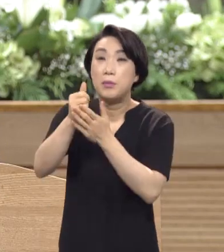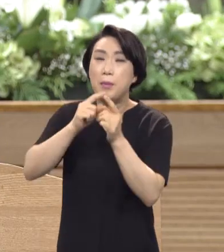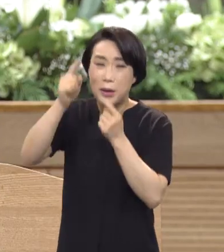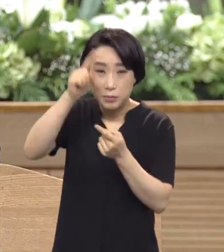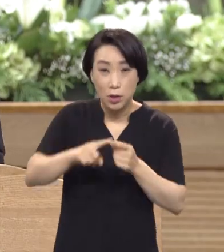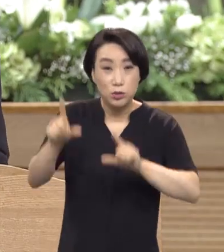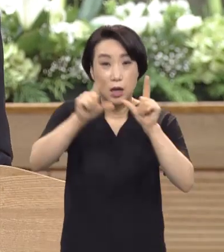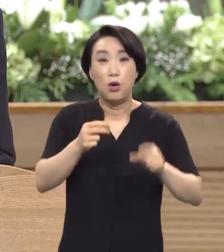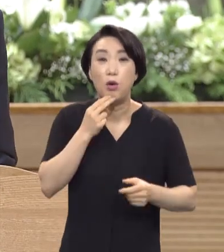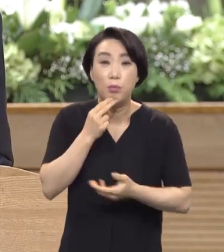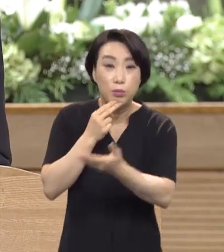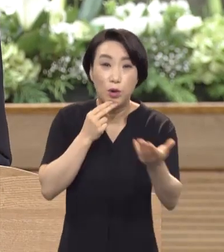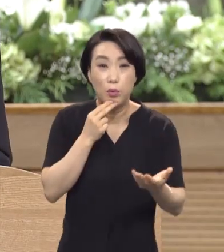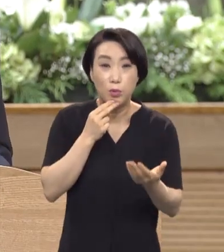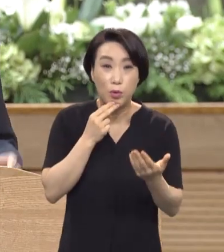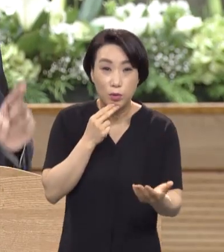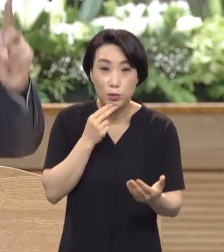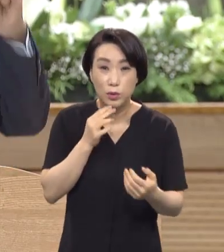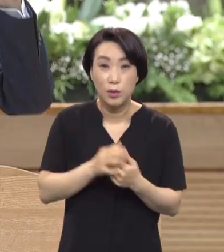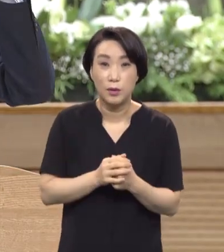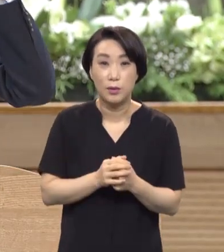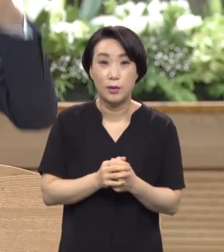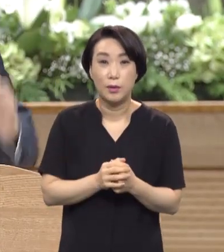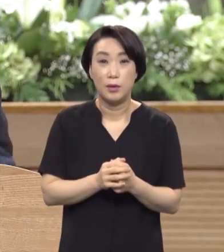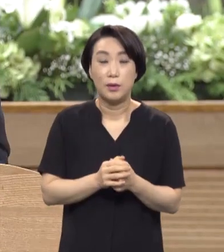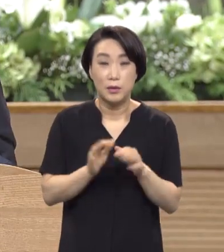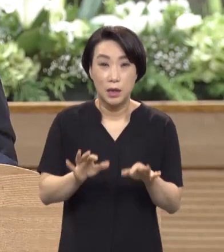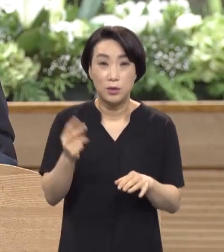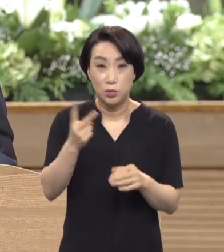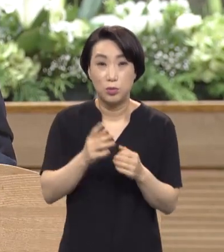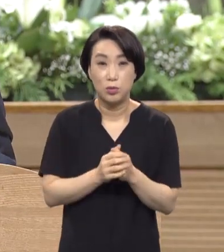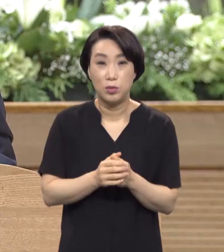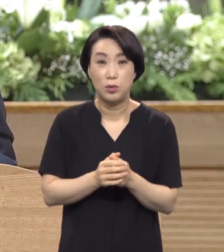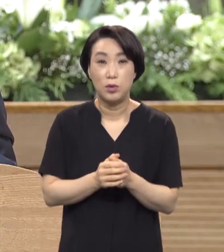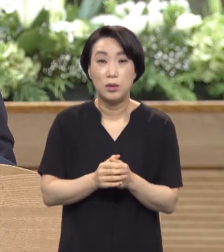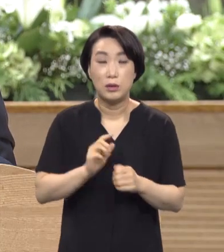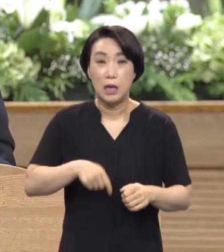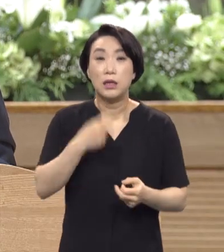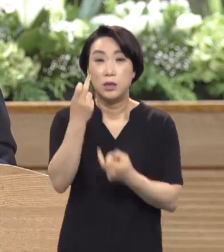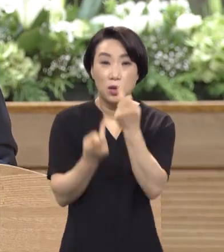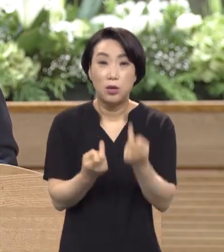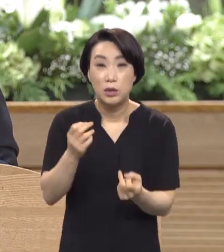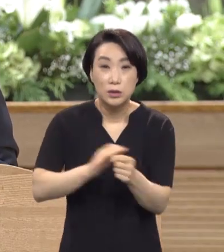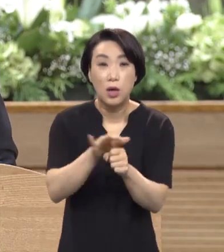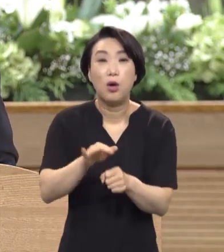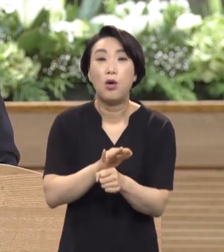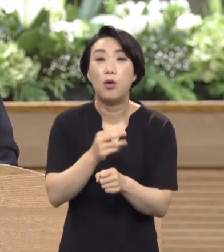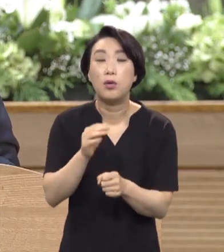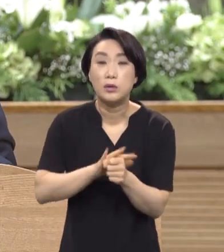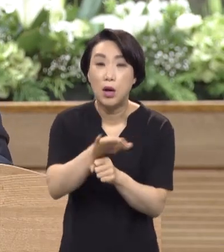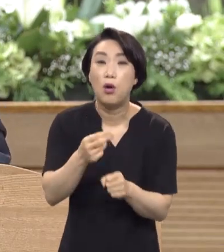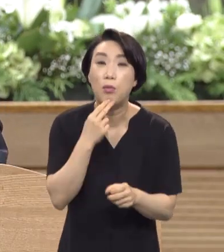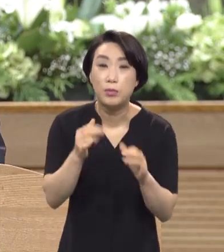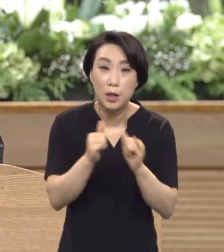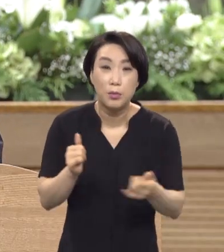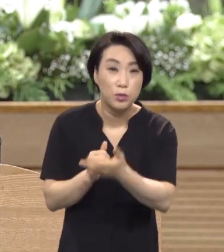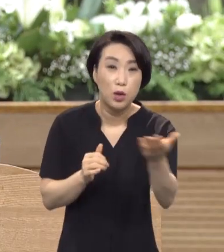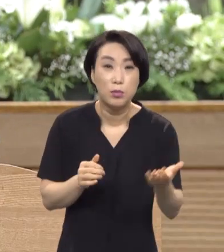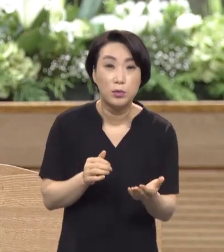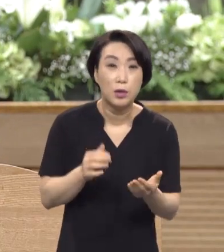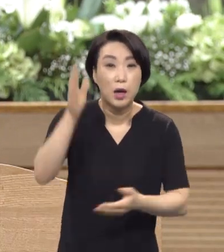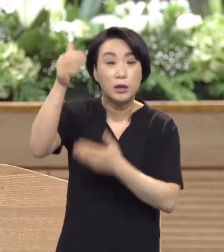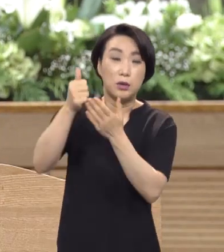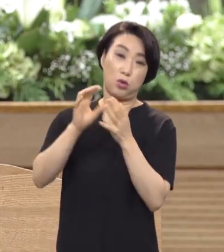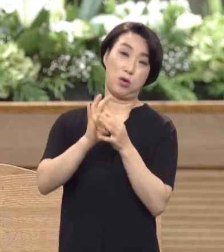말씀대로 안 사는 자는, 또는 자기 형제를 사랑하지 않는 자도